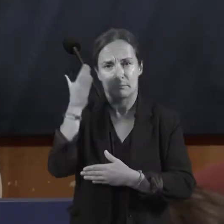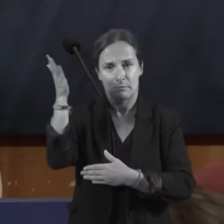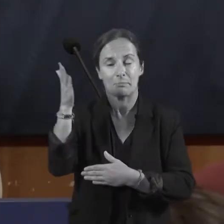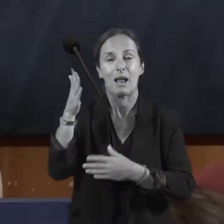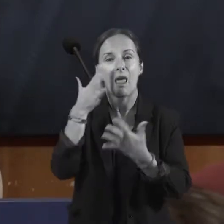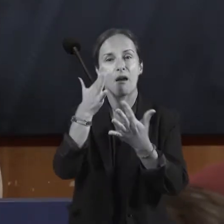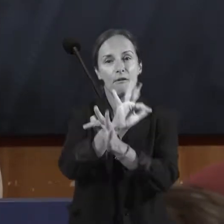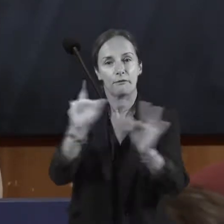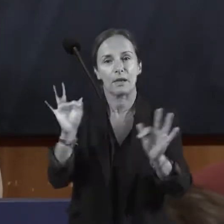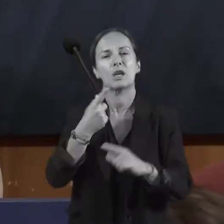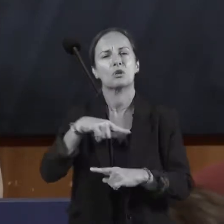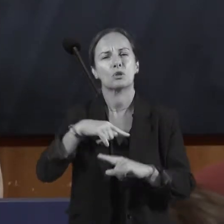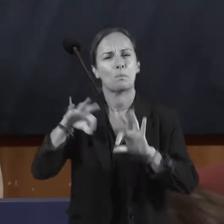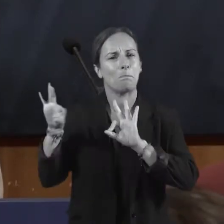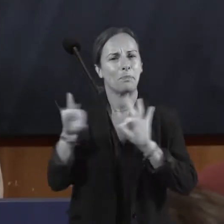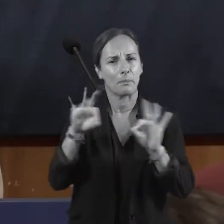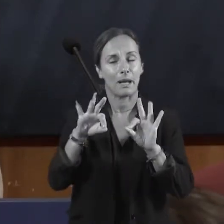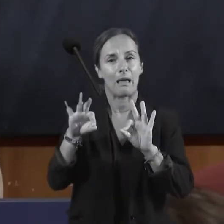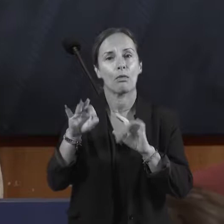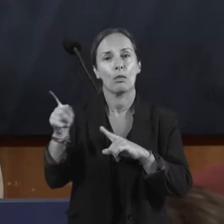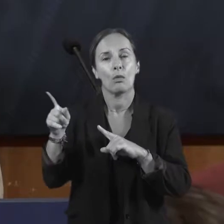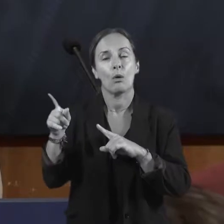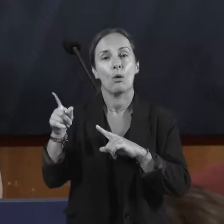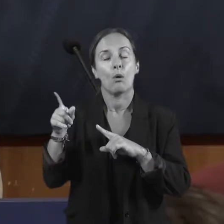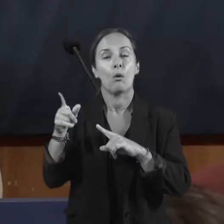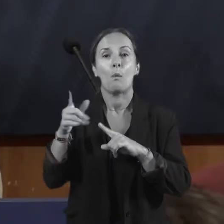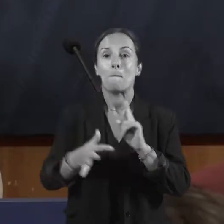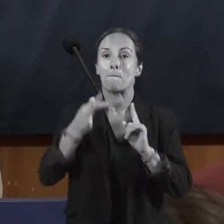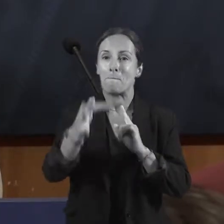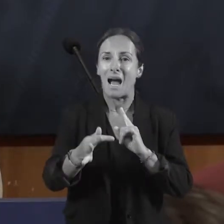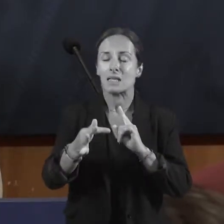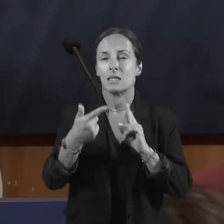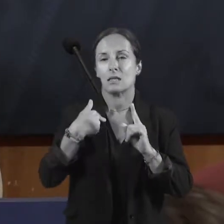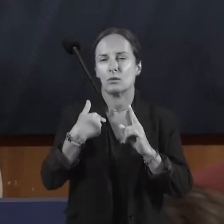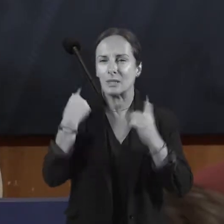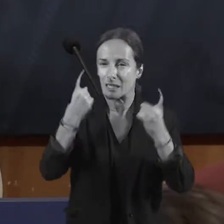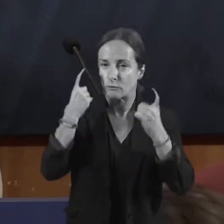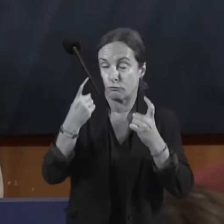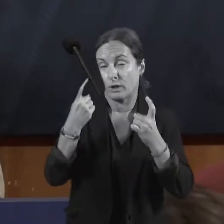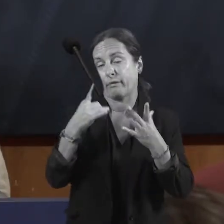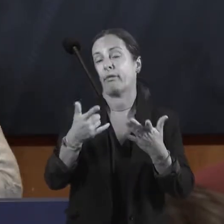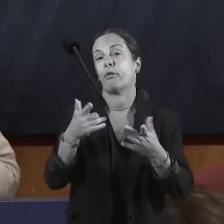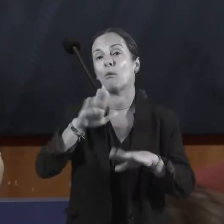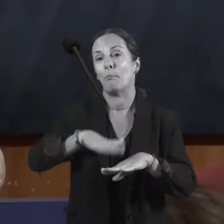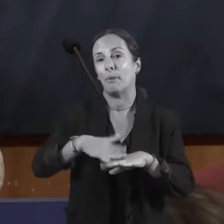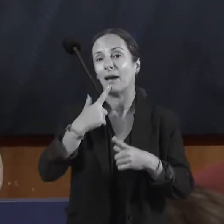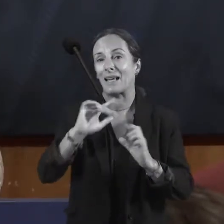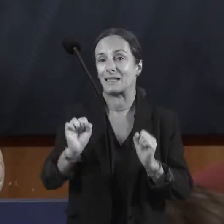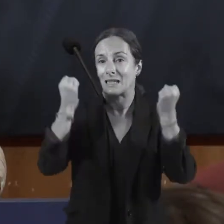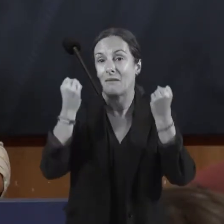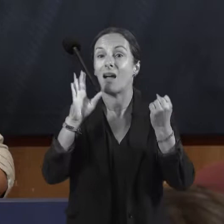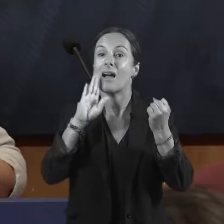planificat, han preparat, i ja estem engegant un pla de xoc de promoció turística on també fem una destinació a un impacte important en el mercat